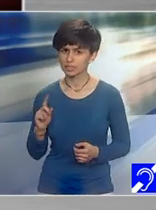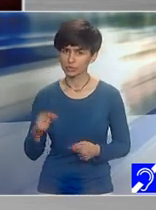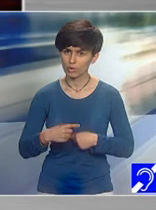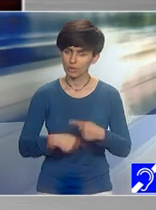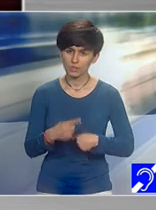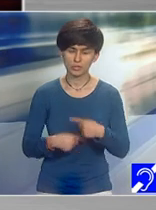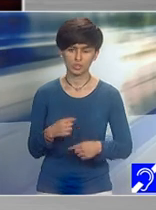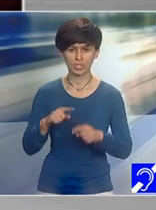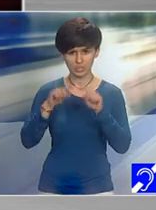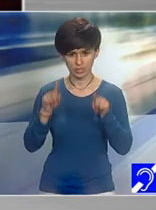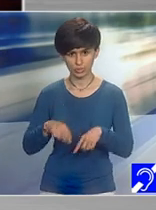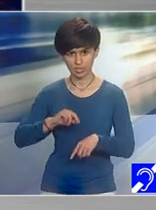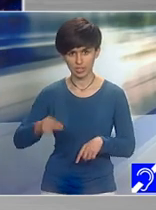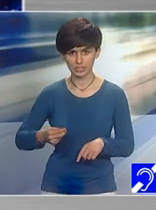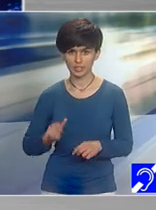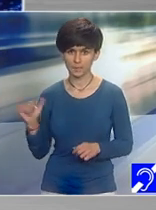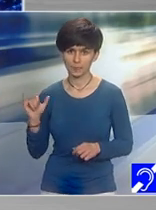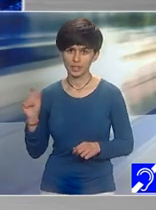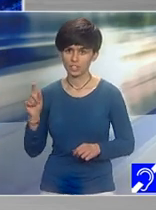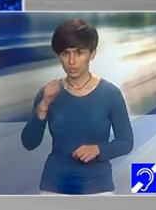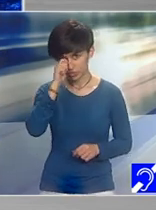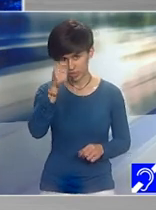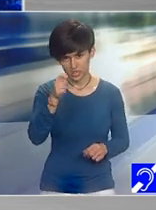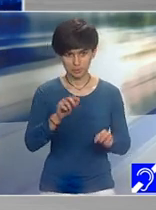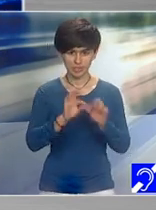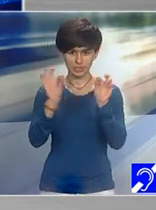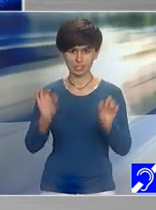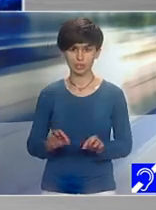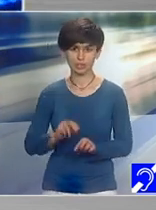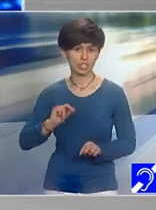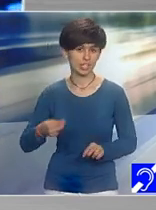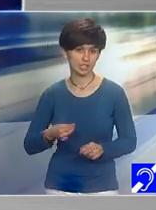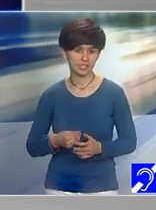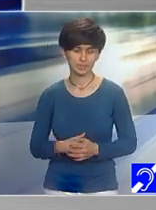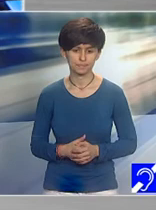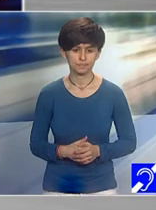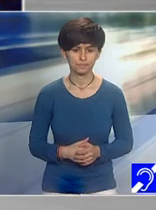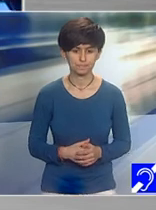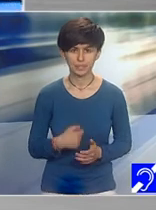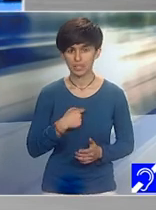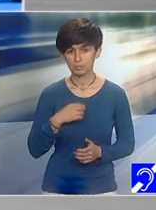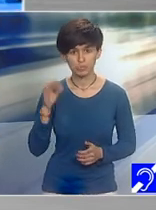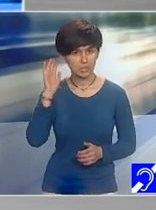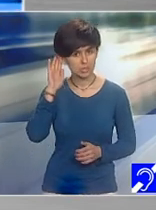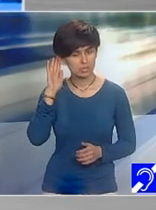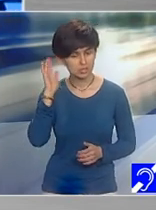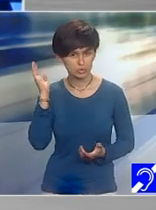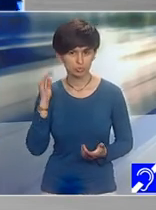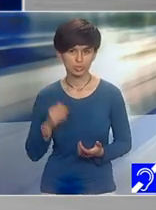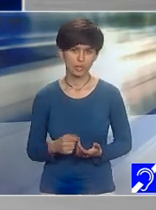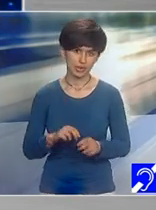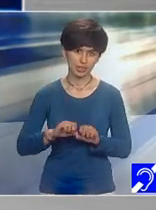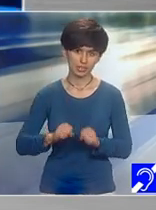respectat obligațiile și dacă banii noștri sunt recuperați. Într-adevăr, sună poate mai serios decât un program